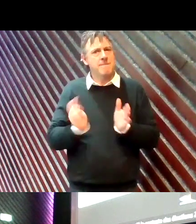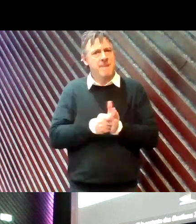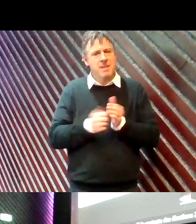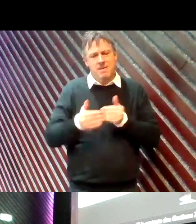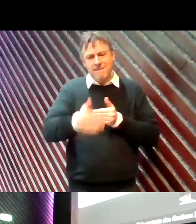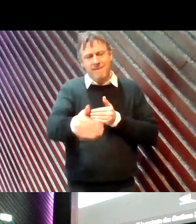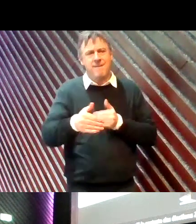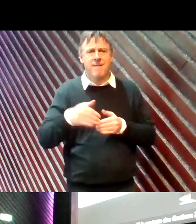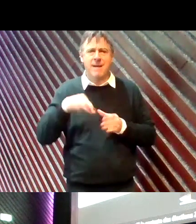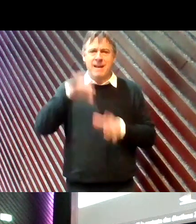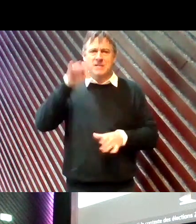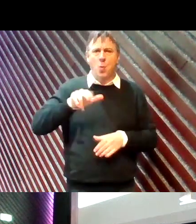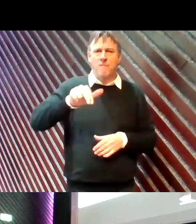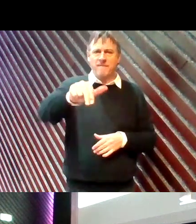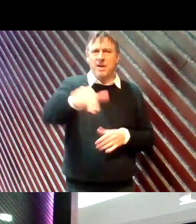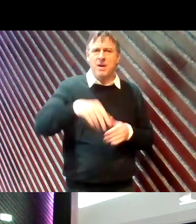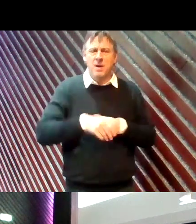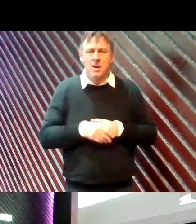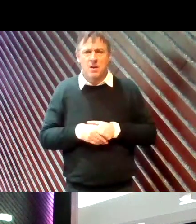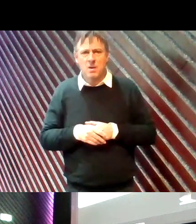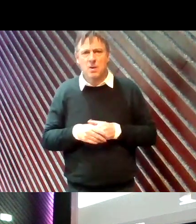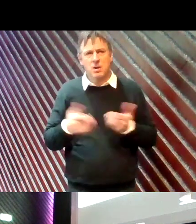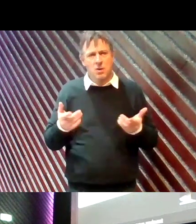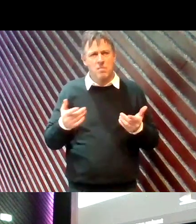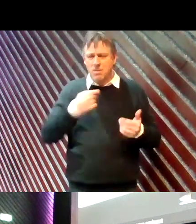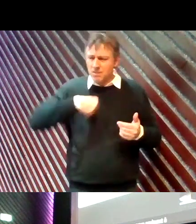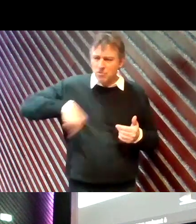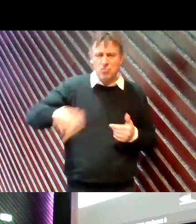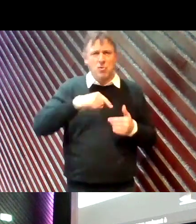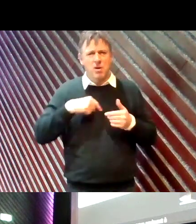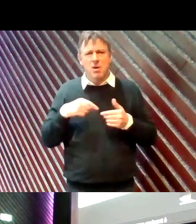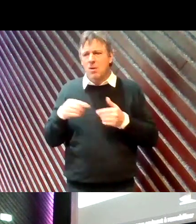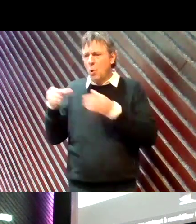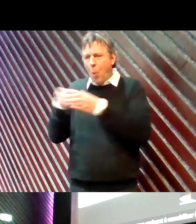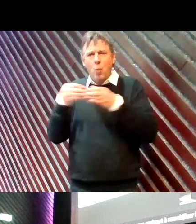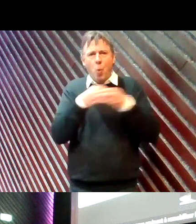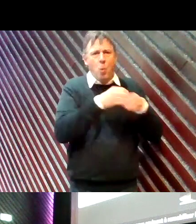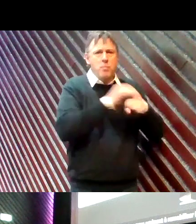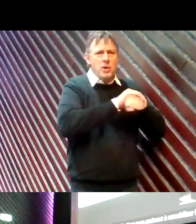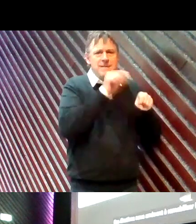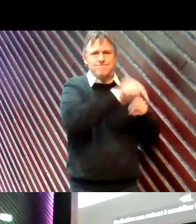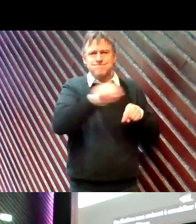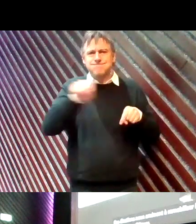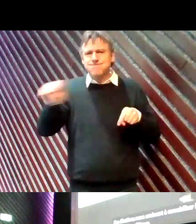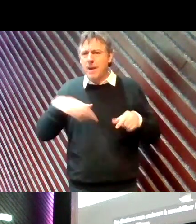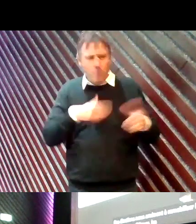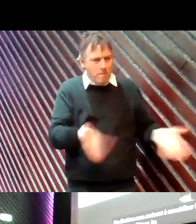ces élections qui nous amènent à remobiliser des formations politiques, des candidats